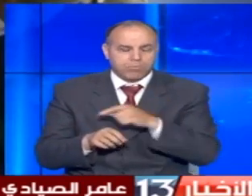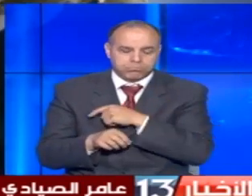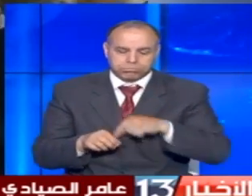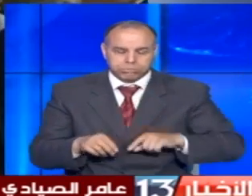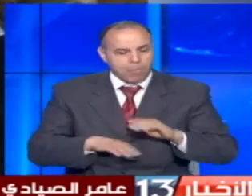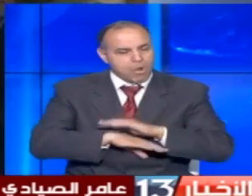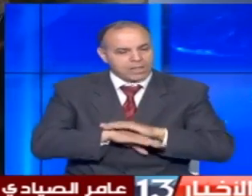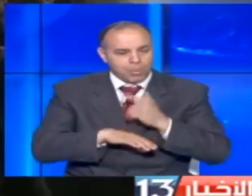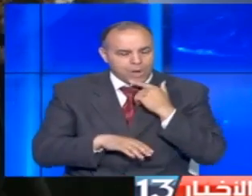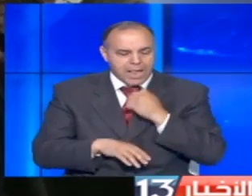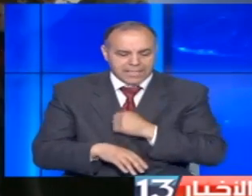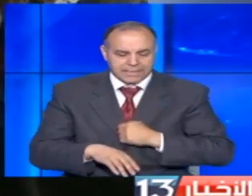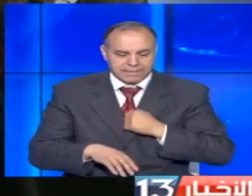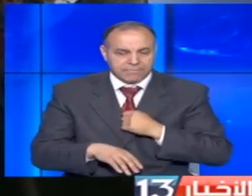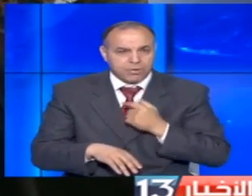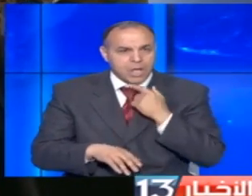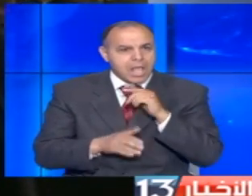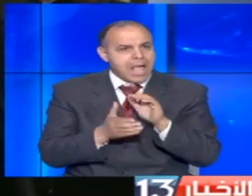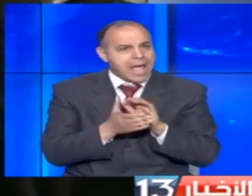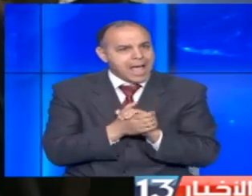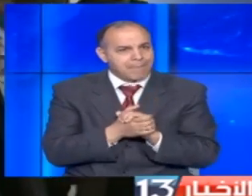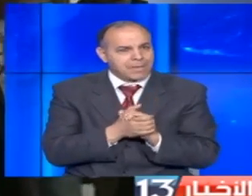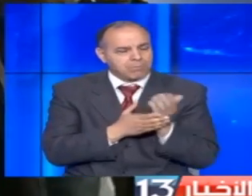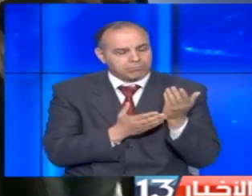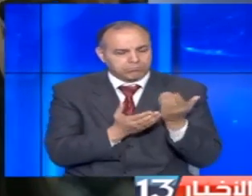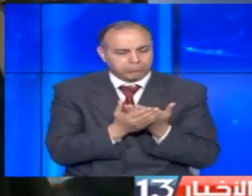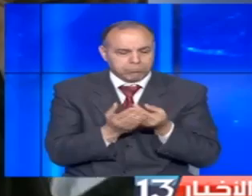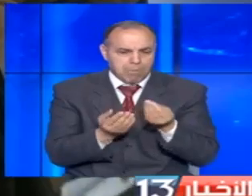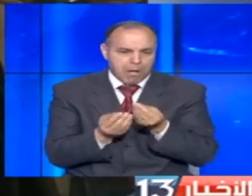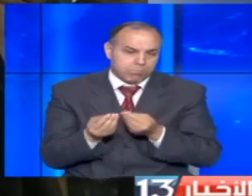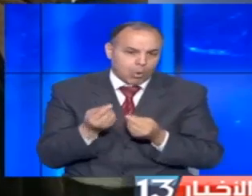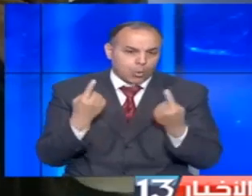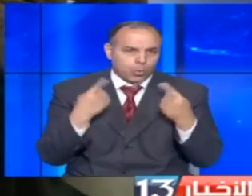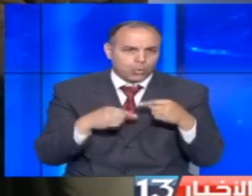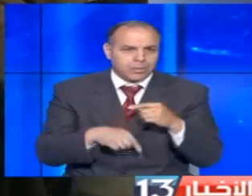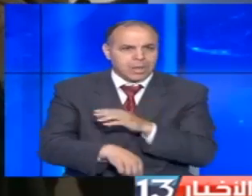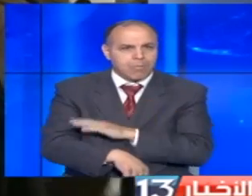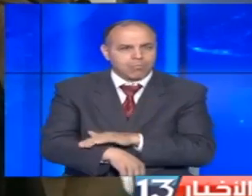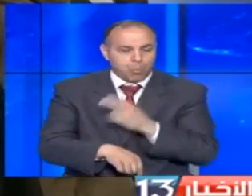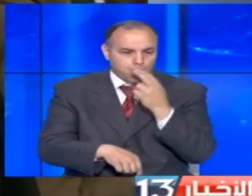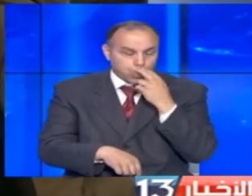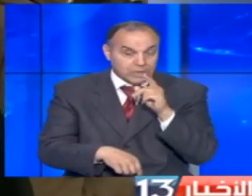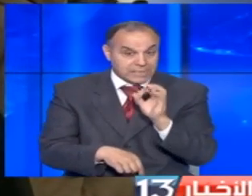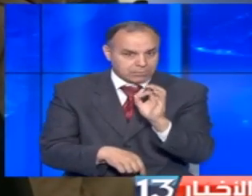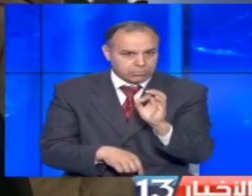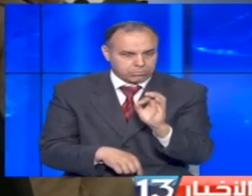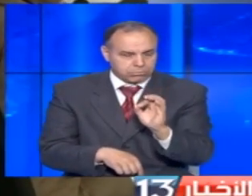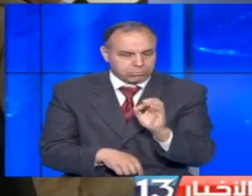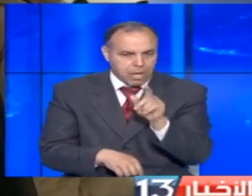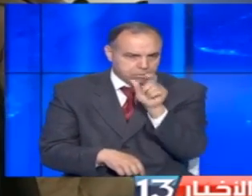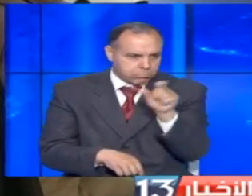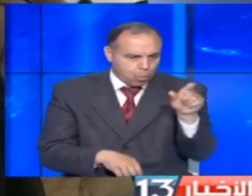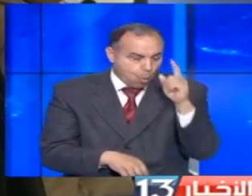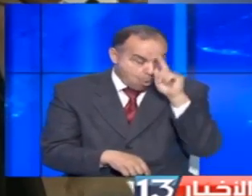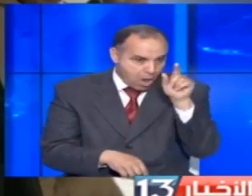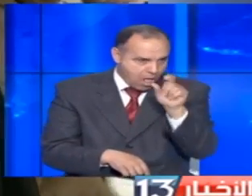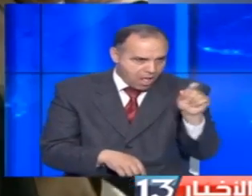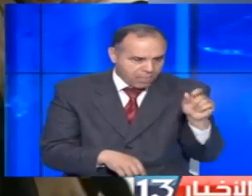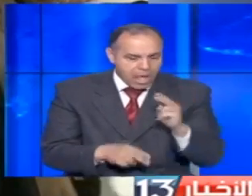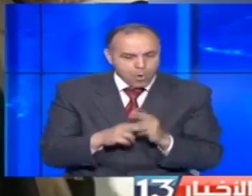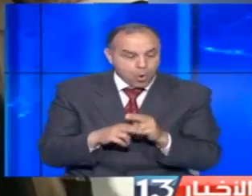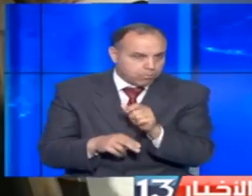المحترمه للاسف الزميل يقدم شكايه ضد اعوان امن بعينهم بعينهم